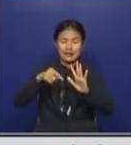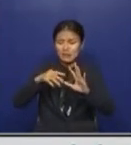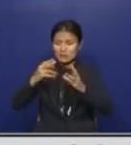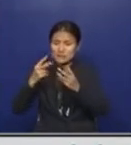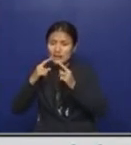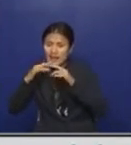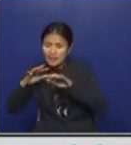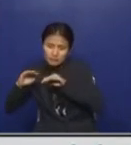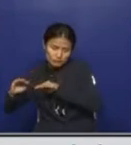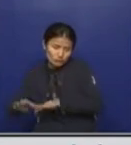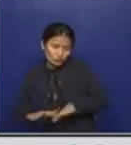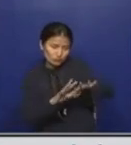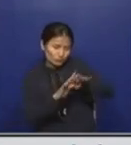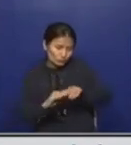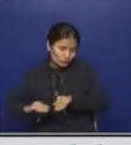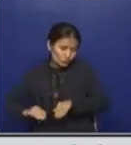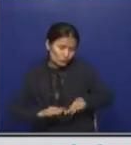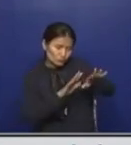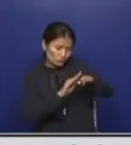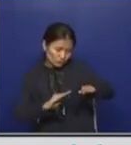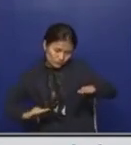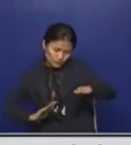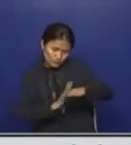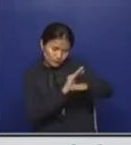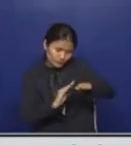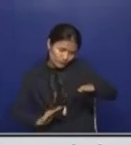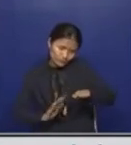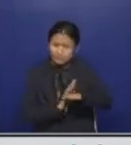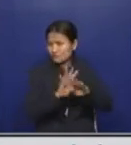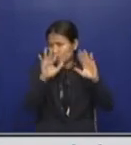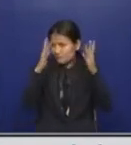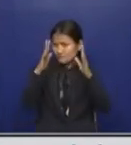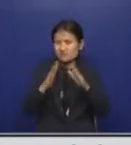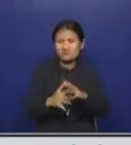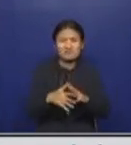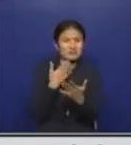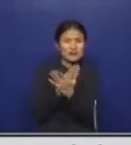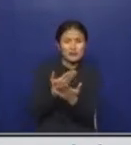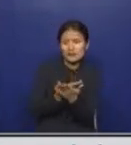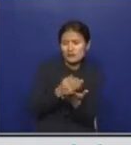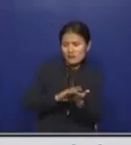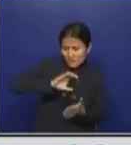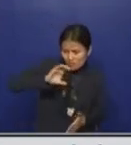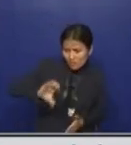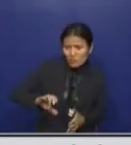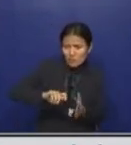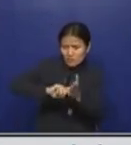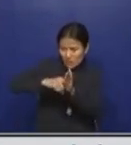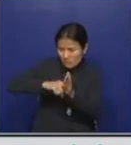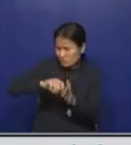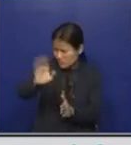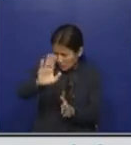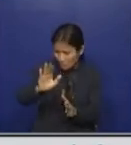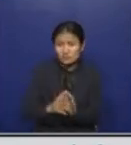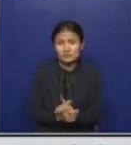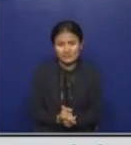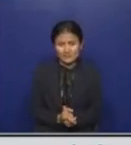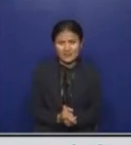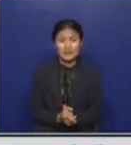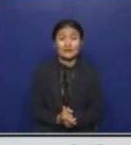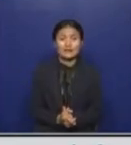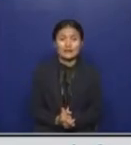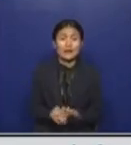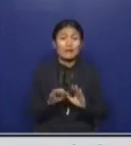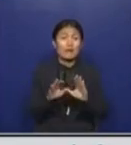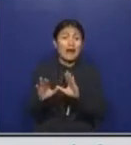พื้นที่ส่วนใหญ่เป็นสวนไม่มีความจำเป็นที่จะใช้งบประมาณมหาศาลไปสร้างเขื่อนป้องกันทะเลฝั่งนะคะฝากท่านประธานชวนนะ